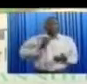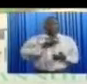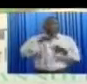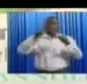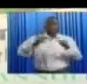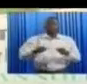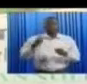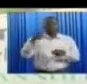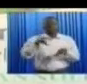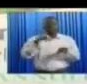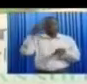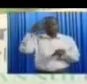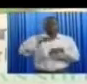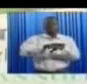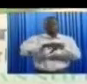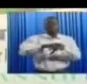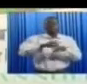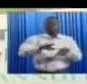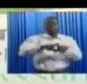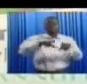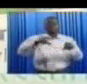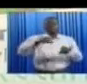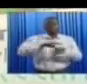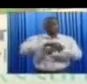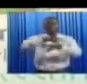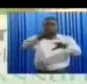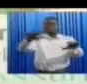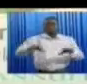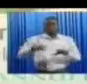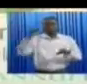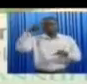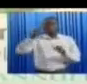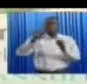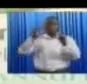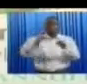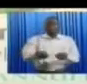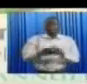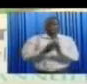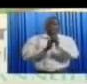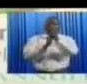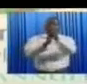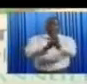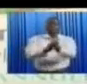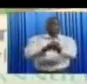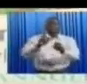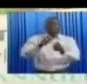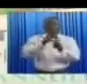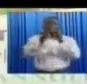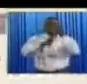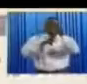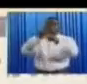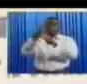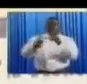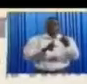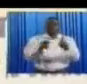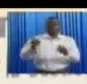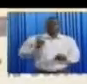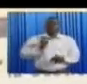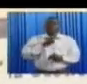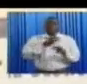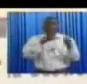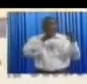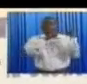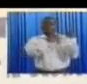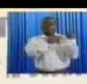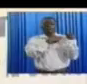nous supporter les uns les autres pour pouvoir accompagner les populations dans la conservation et la restauration de leurs moyens d'existence. Notre rôle aussi, c'est